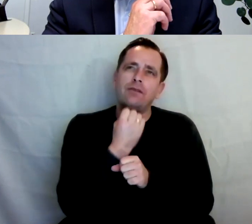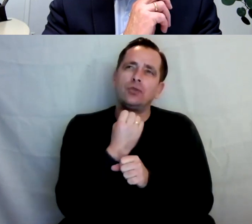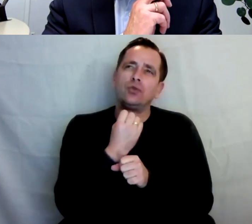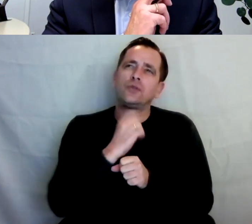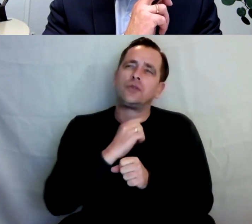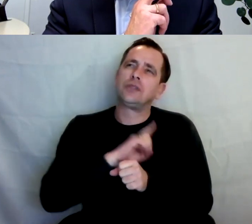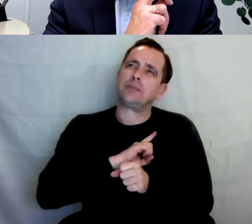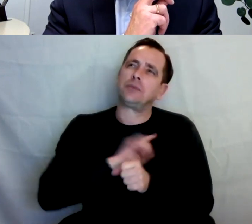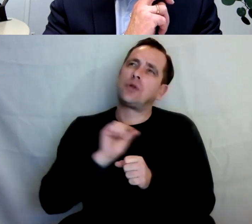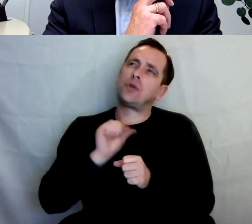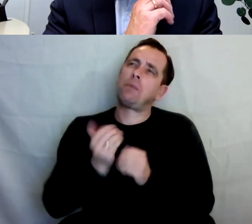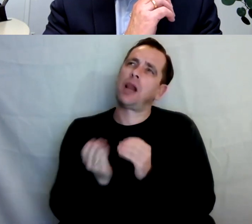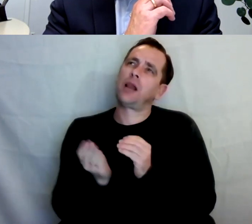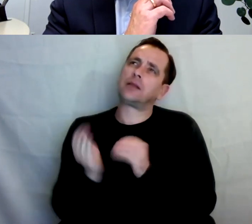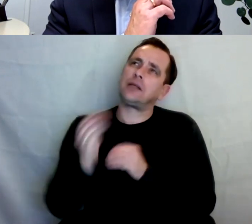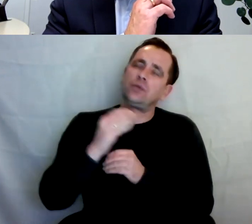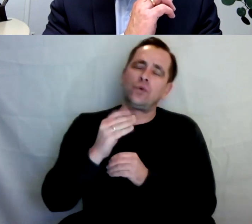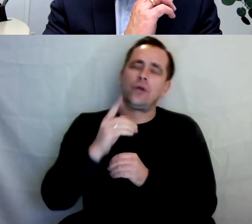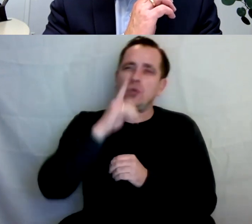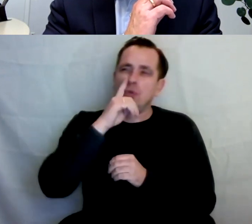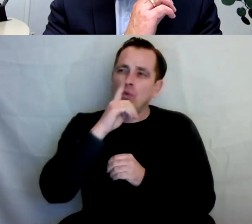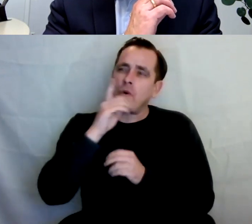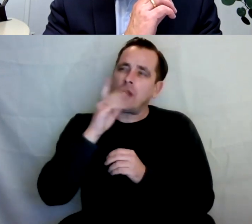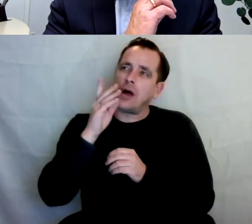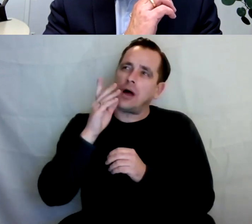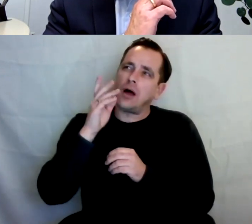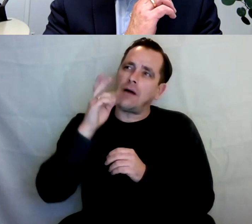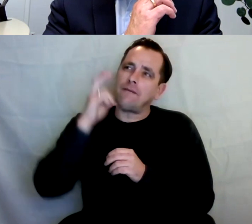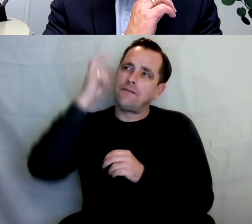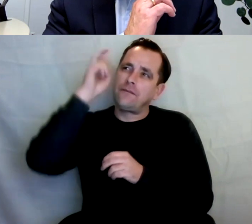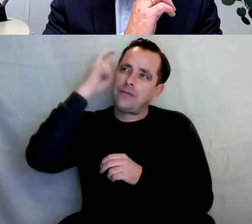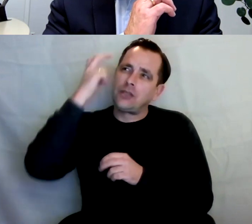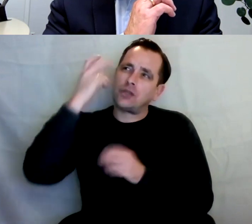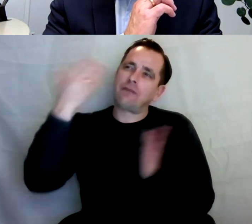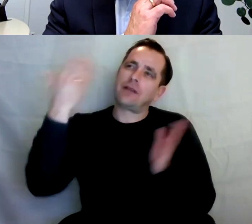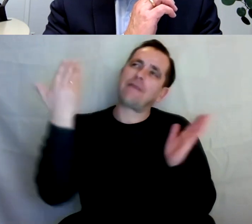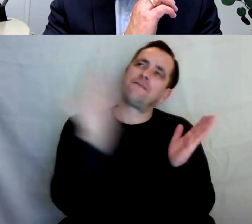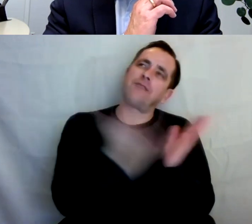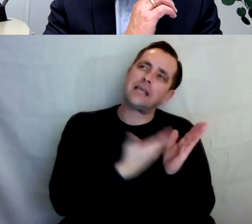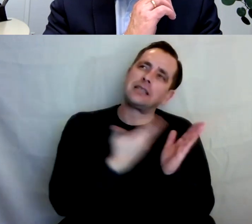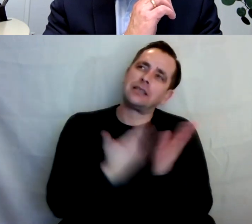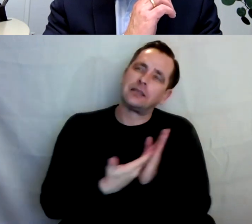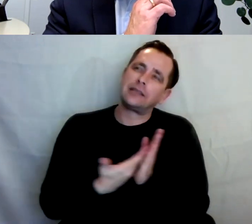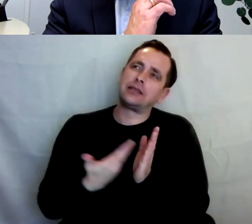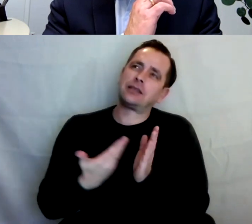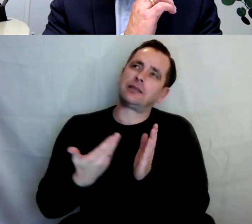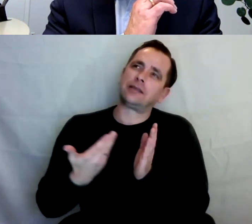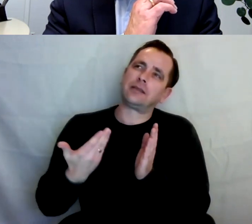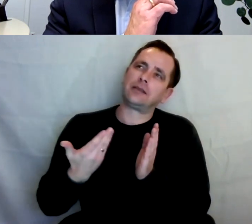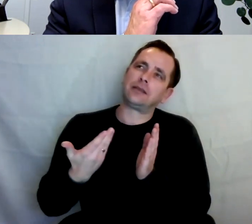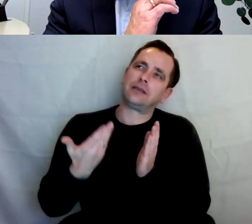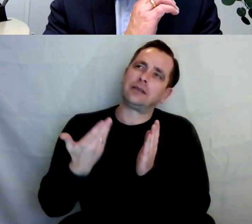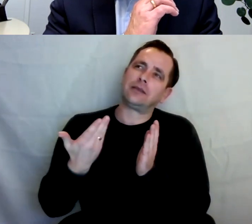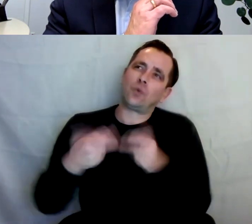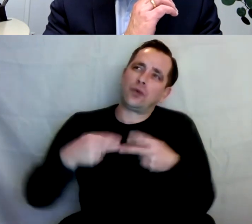es nicht nur in der Auseinandersetzung mit wissenschaftlichen Fakten funktioniert, die Organisation des Lebens. Die läuft ja permanent